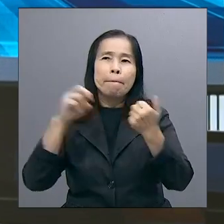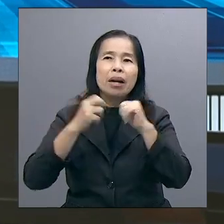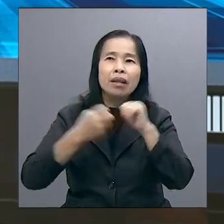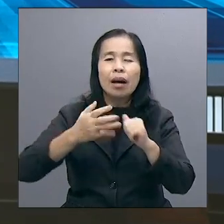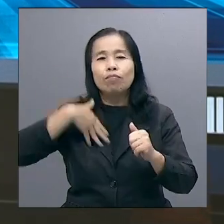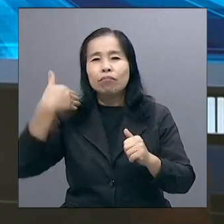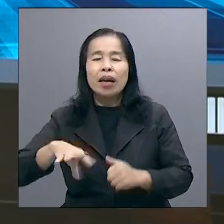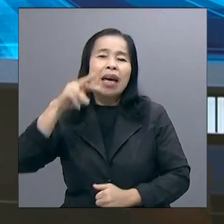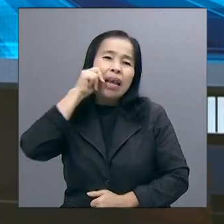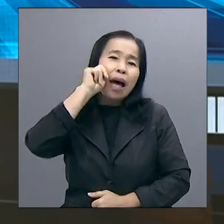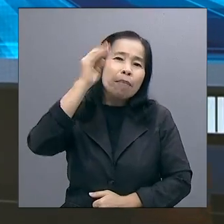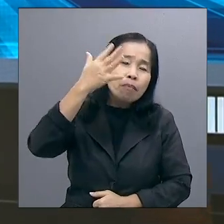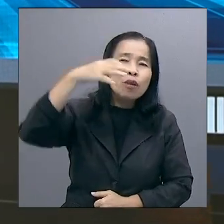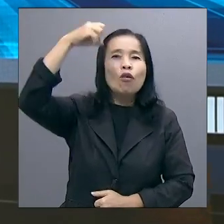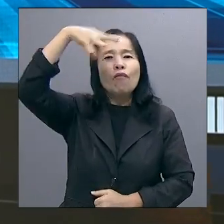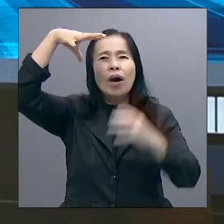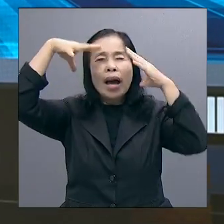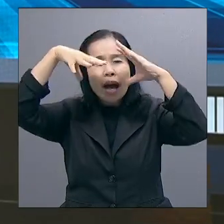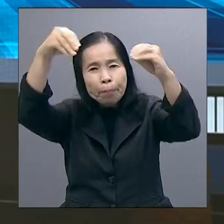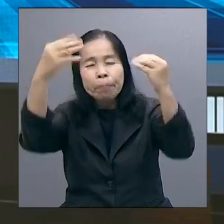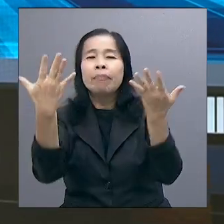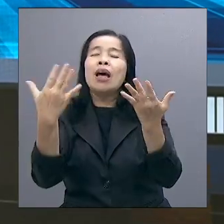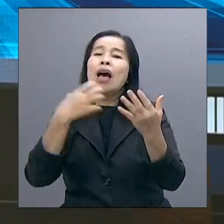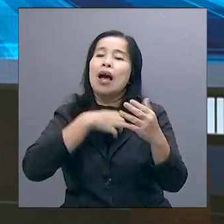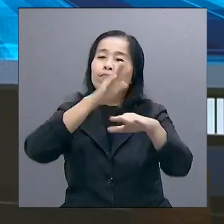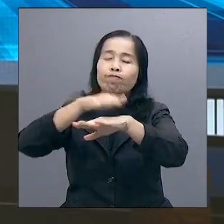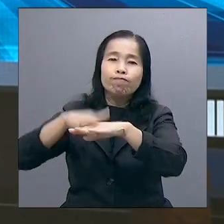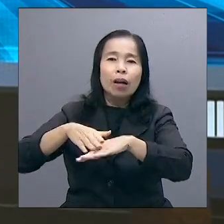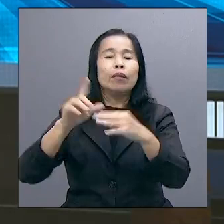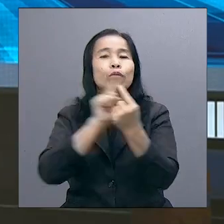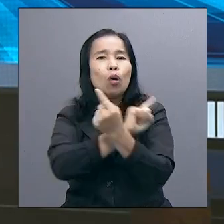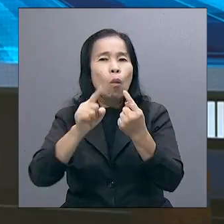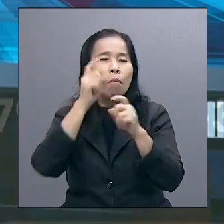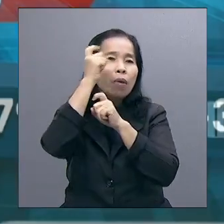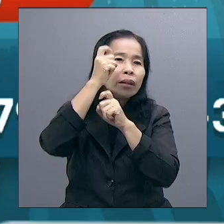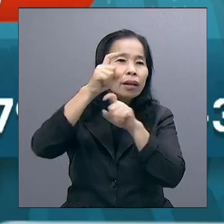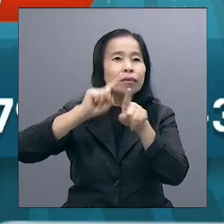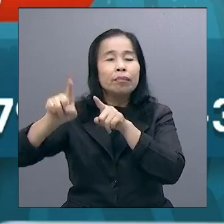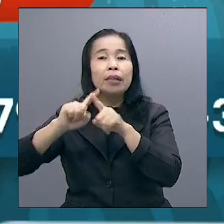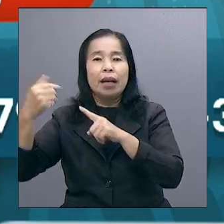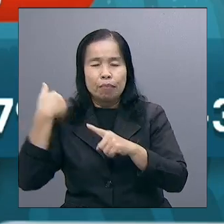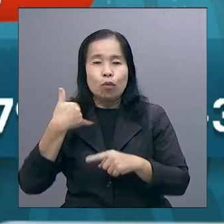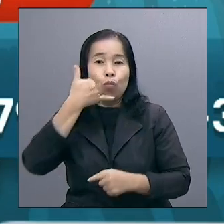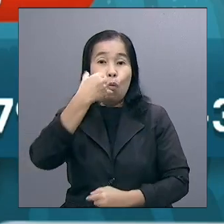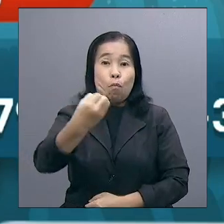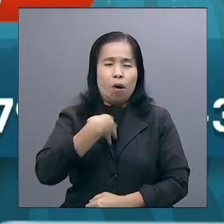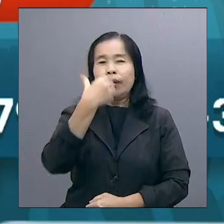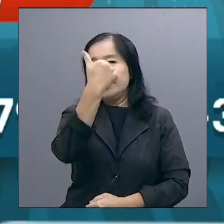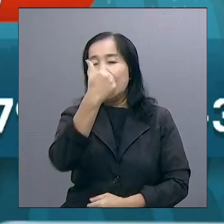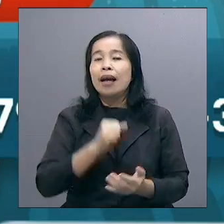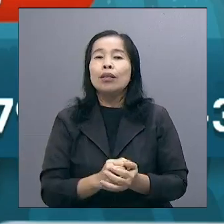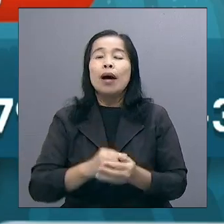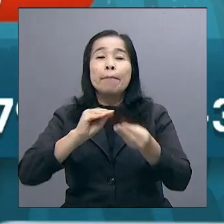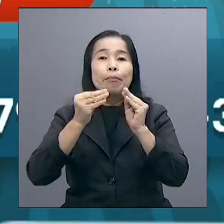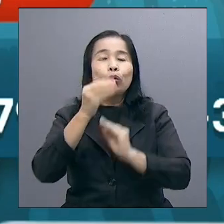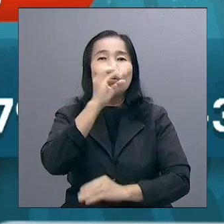ให่ไ้ไดับหรอแม้แต่ต้องการเตือนภัยสงคม โทรมาหาเราสิค่ะเราพร้มมากๆในการลงพ้นที่ไปหาคุณค่ะ02